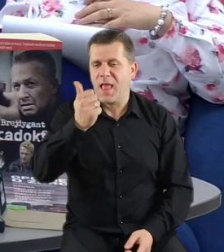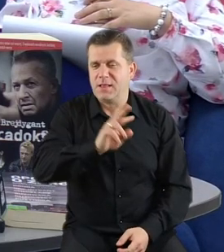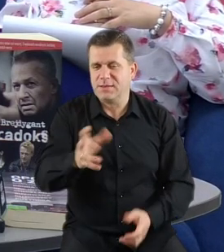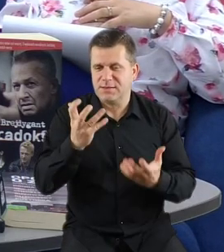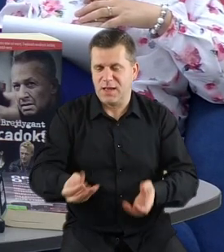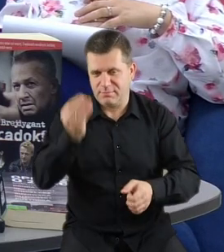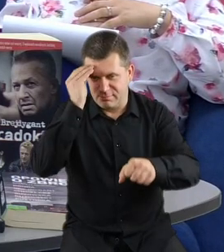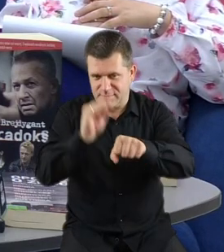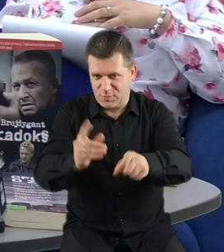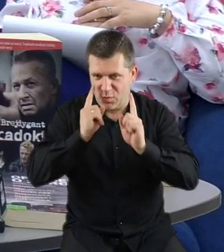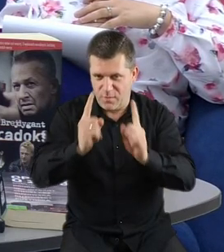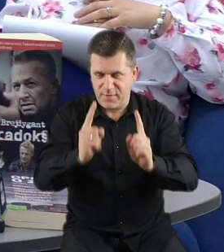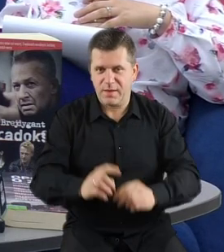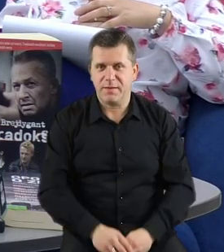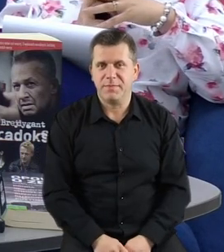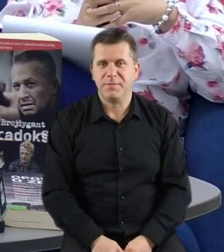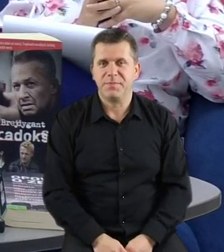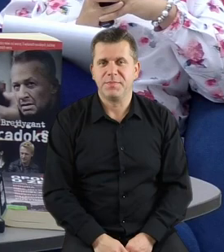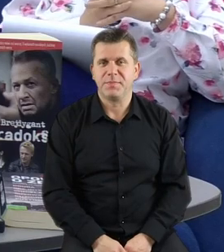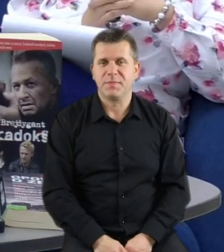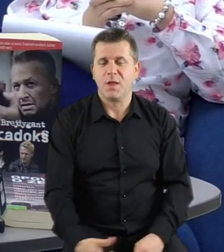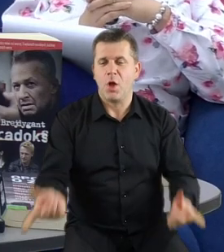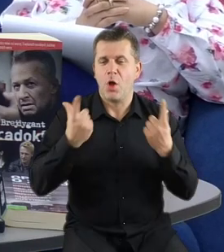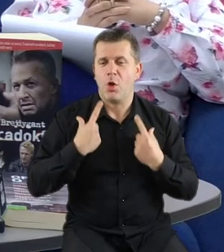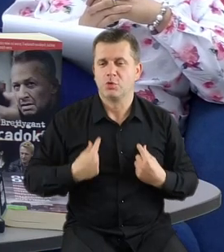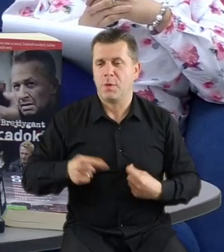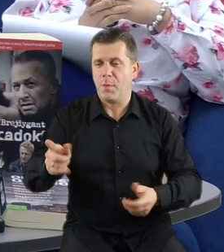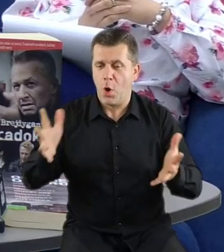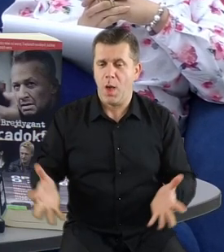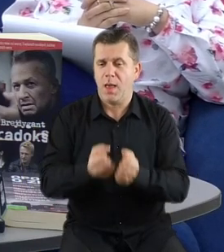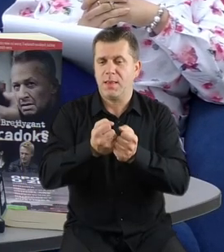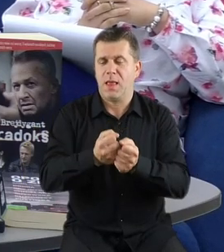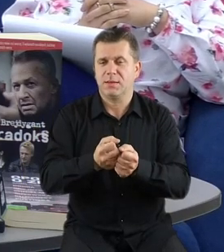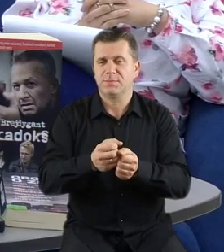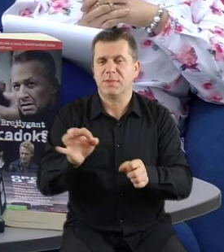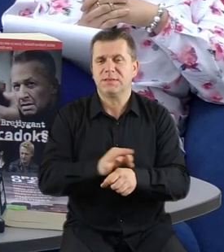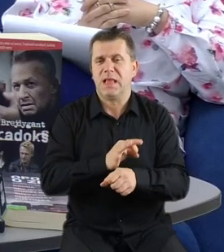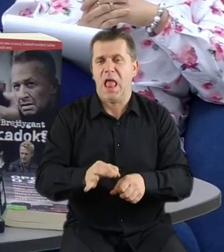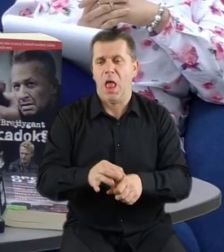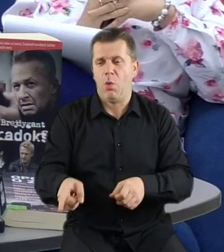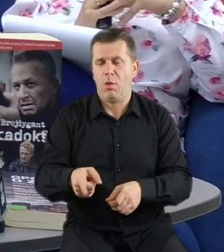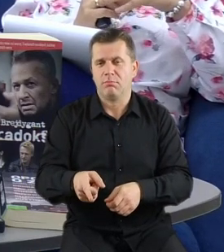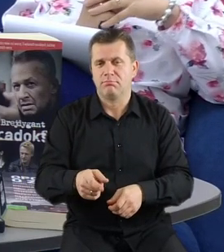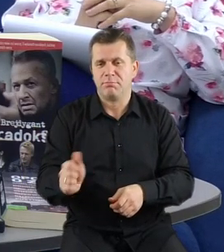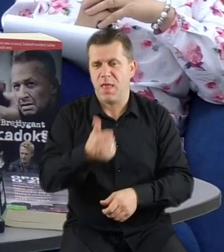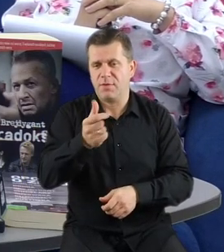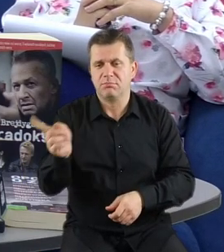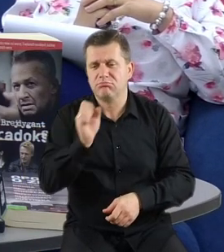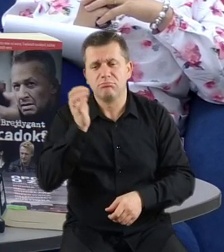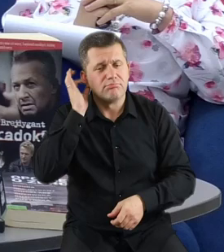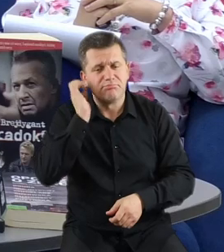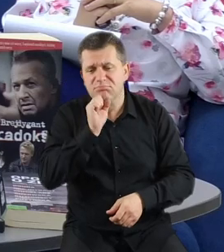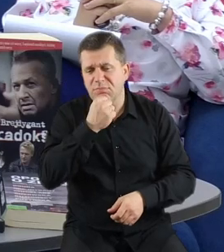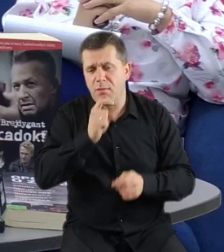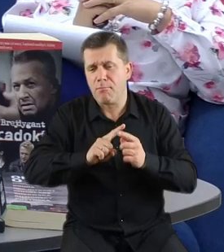Na jedną rzecz chciałam zwrócić najbardziej uwagę. Osoba, która odnalazła ciało pierwsze, to była